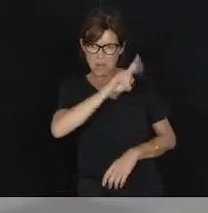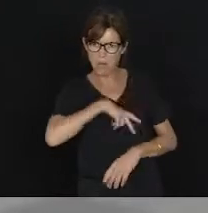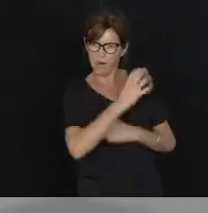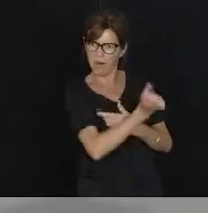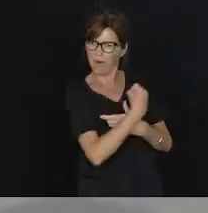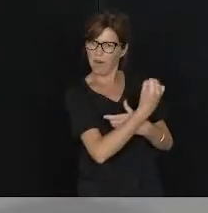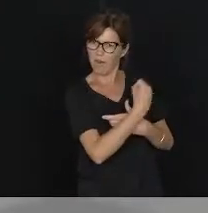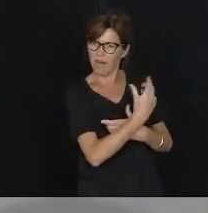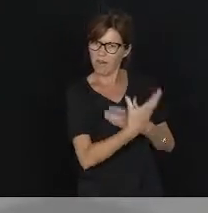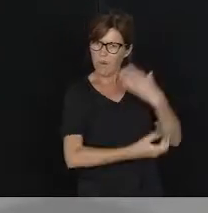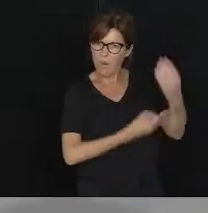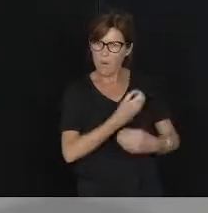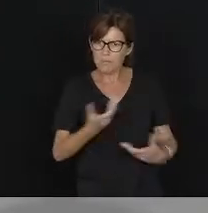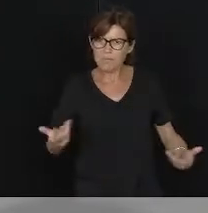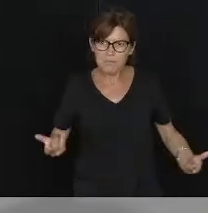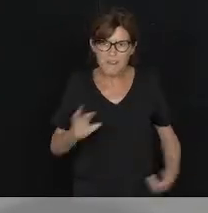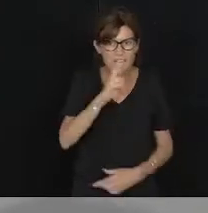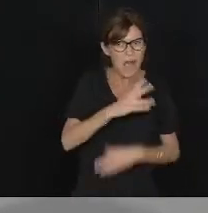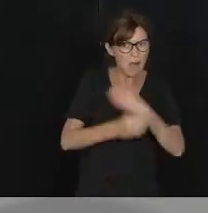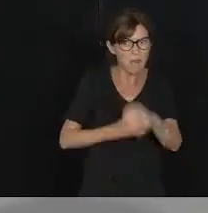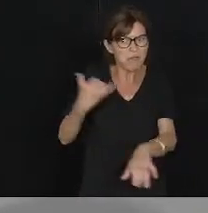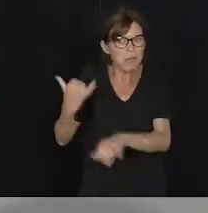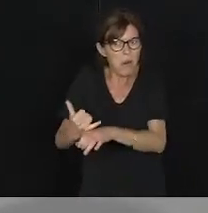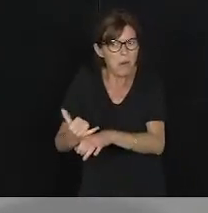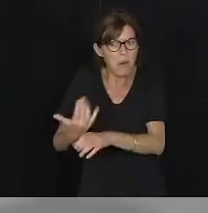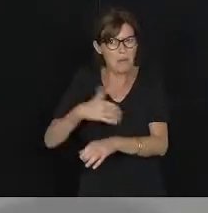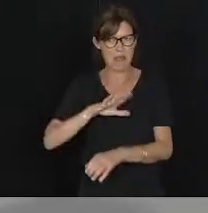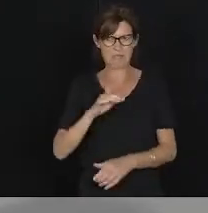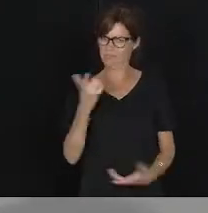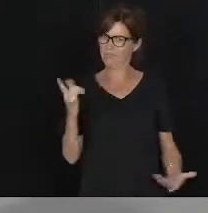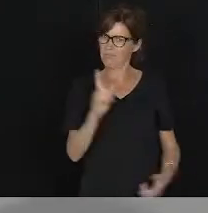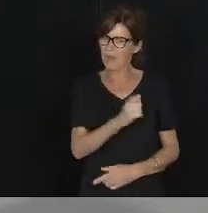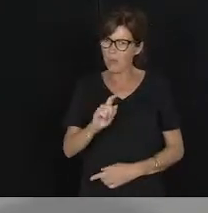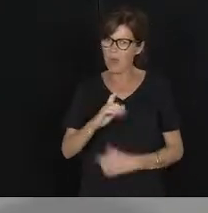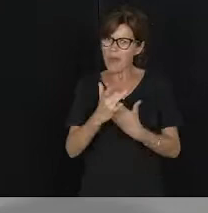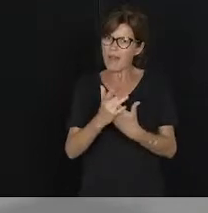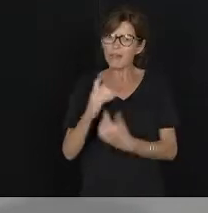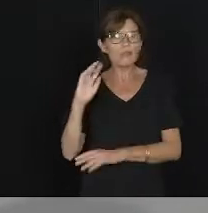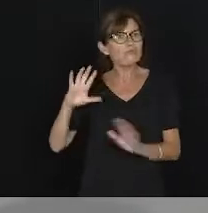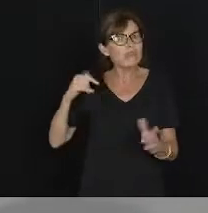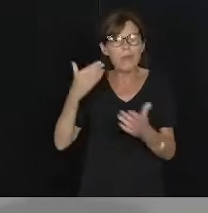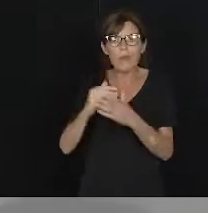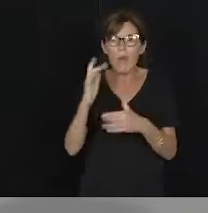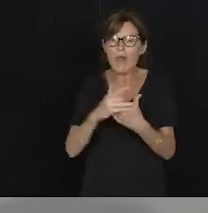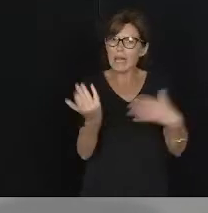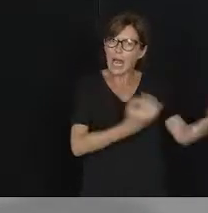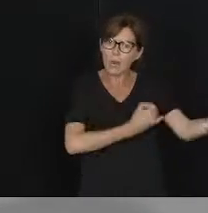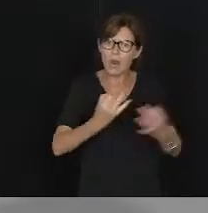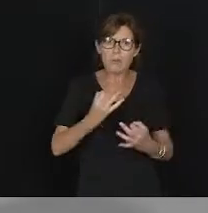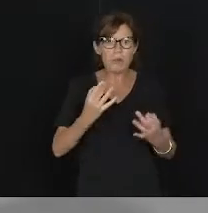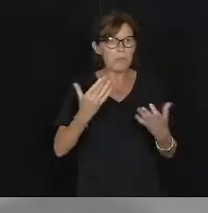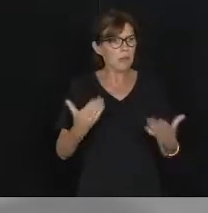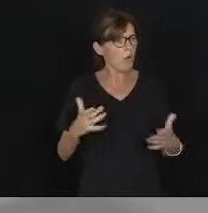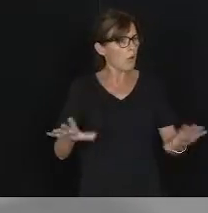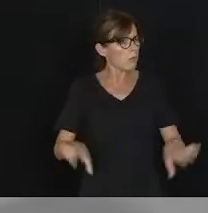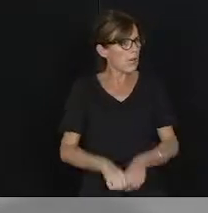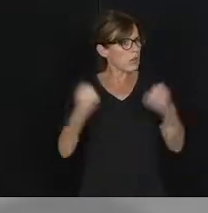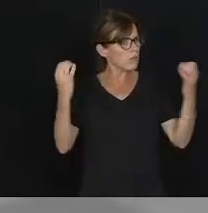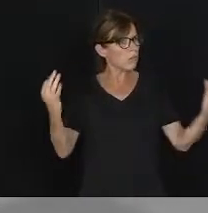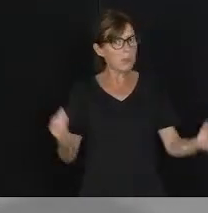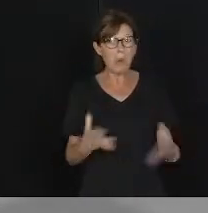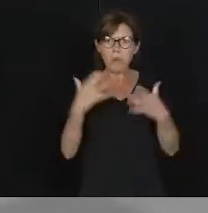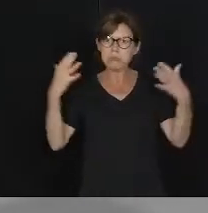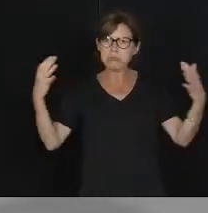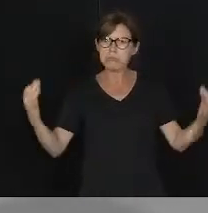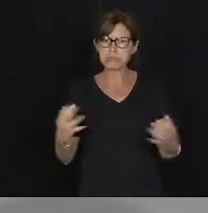réel ou illusoire du conjoint, ou au moins d'un déséquilibre entre les attentes respectives des conjoints. Ce qu'il faut retenir donc,